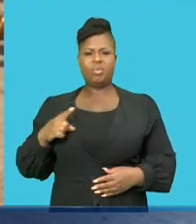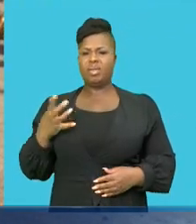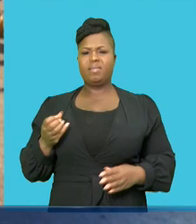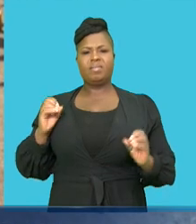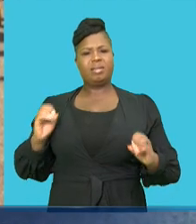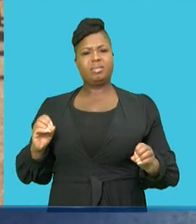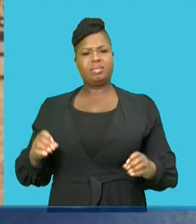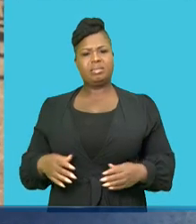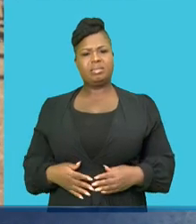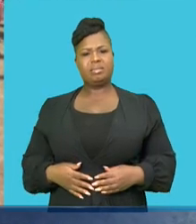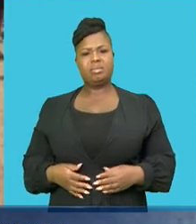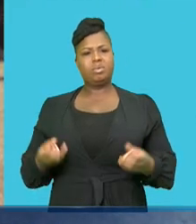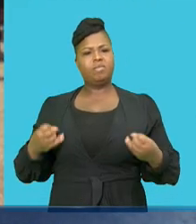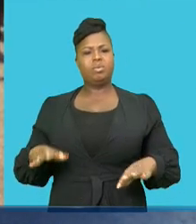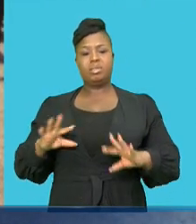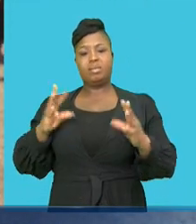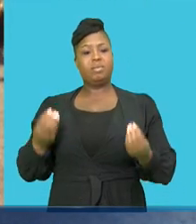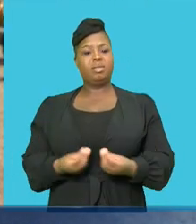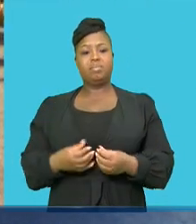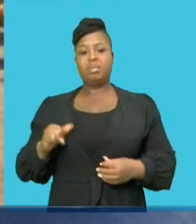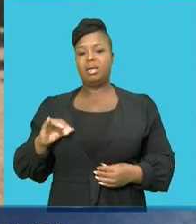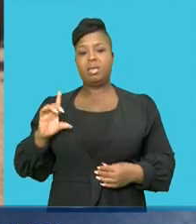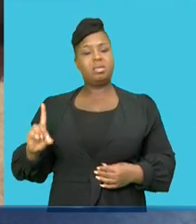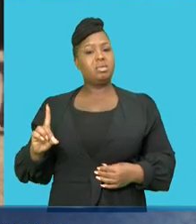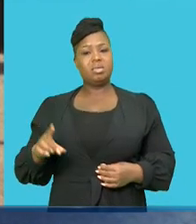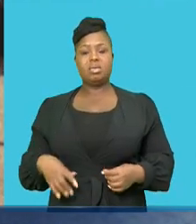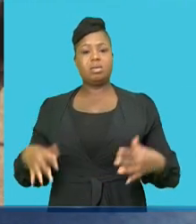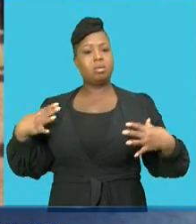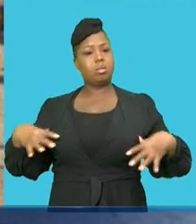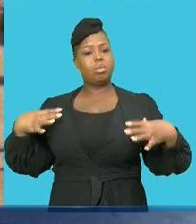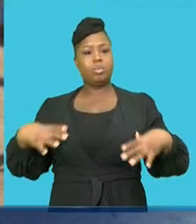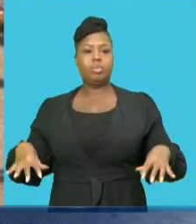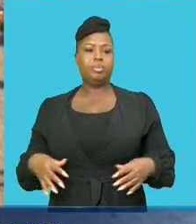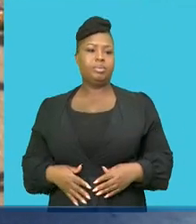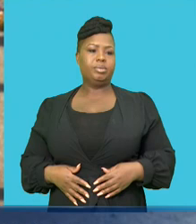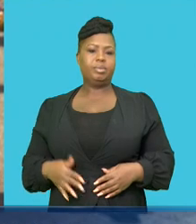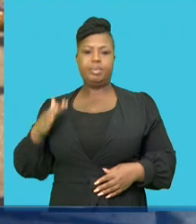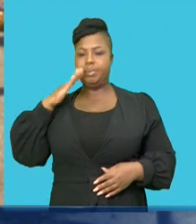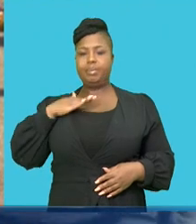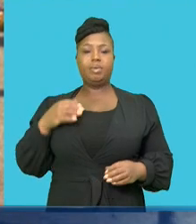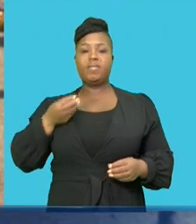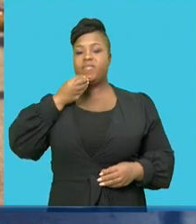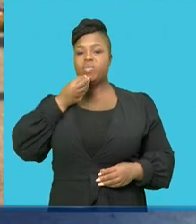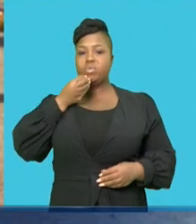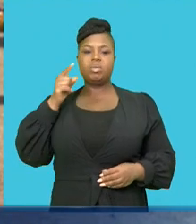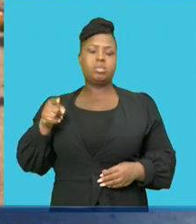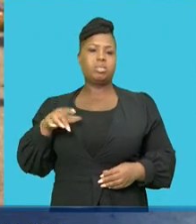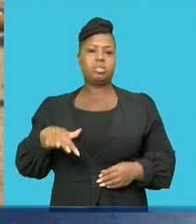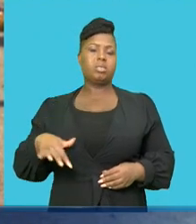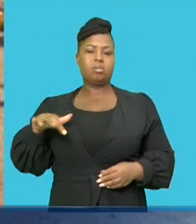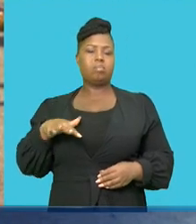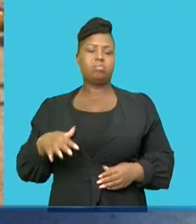akanalutho, silahlekelwe, asinama-ID, asinampahla, asinakudla, indawo yokuhlala